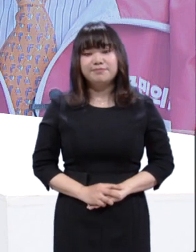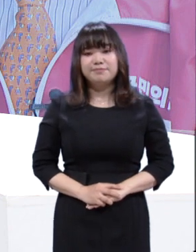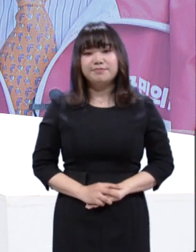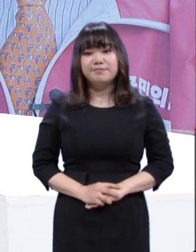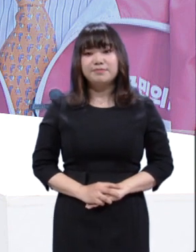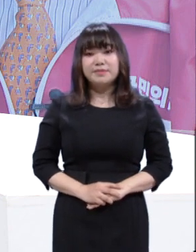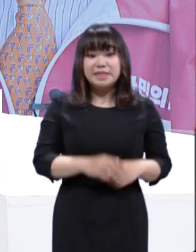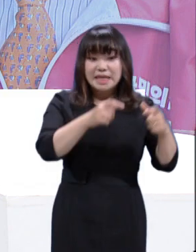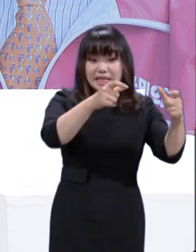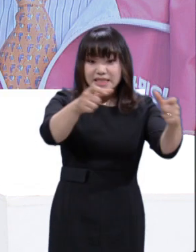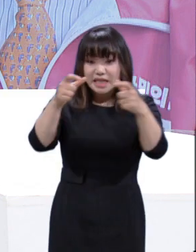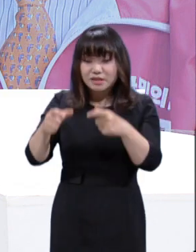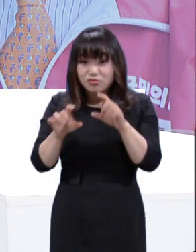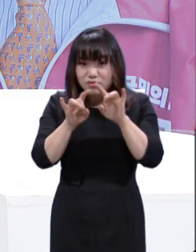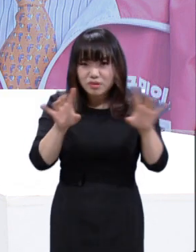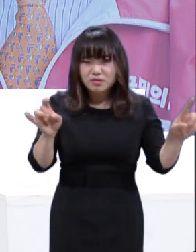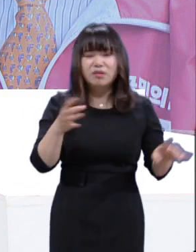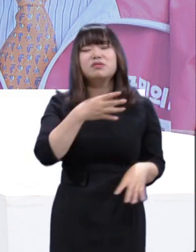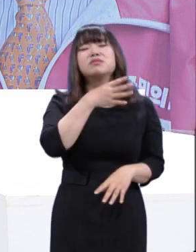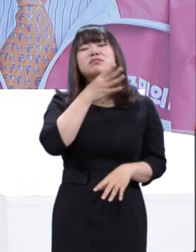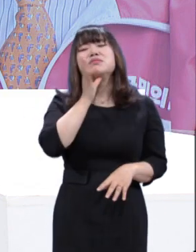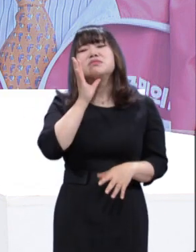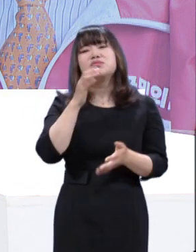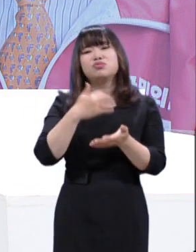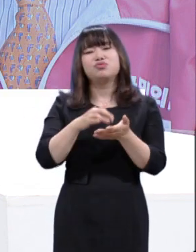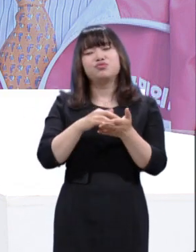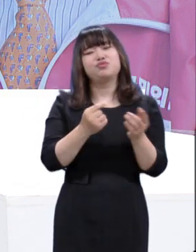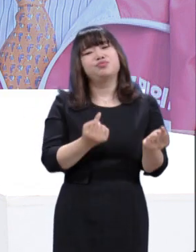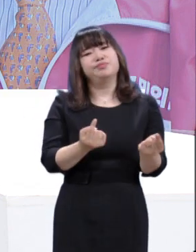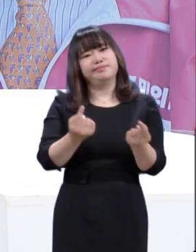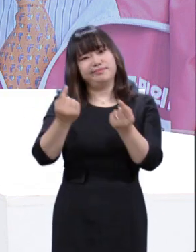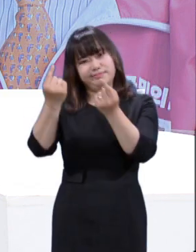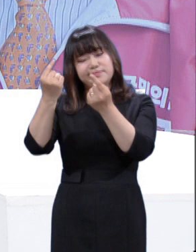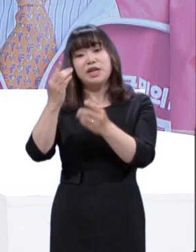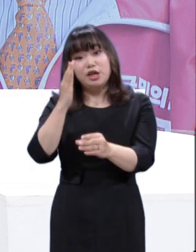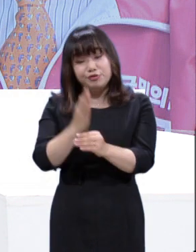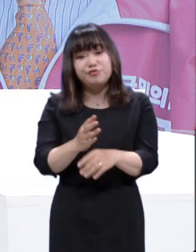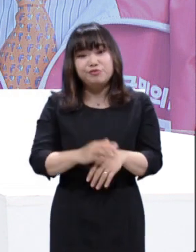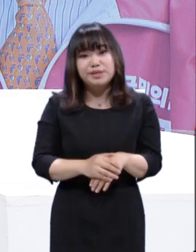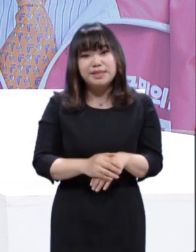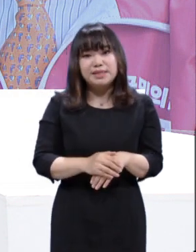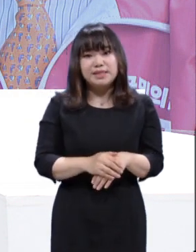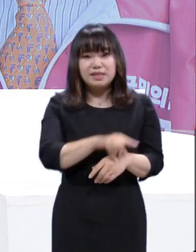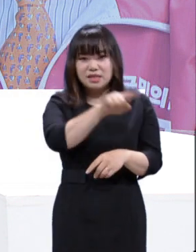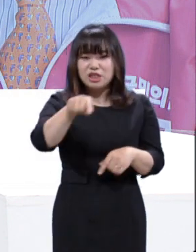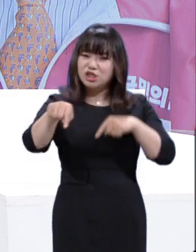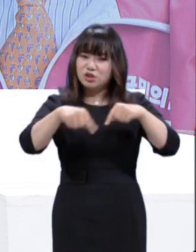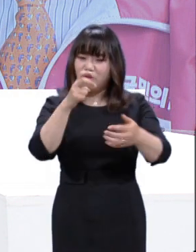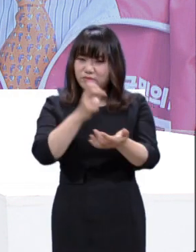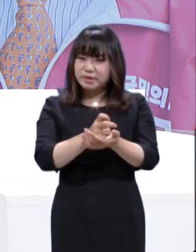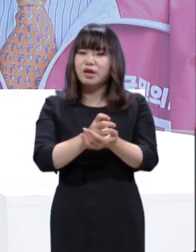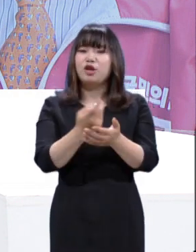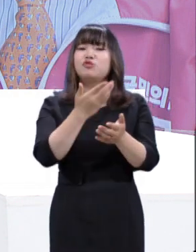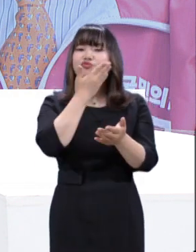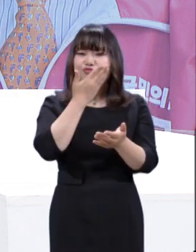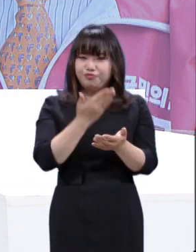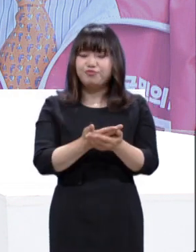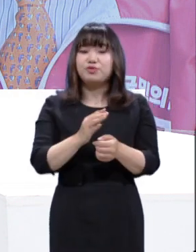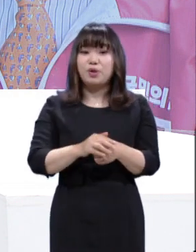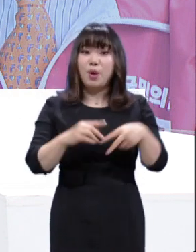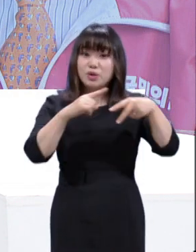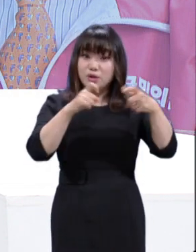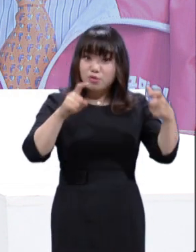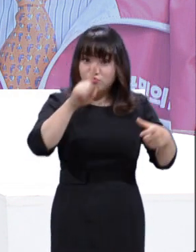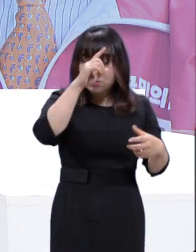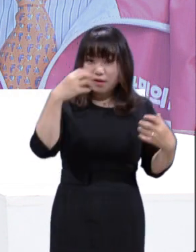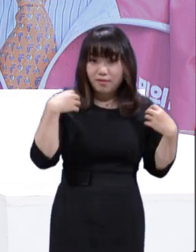네, 어느 자치구나 노인 인구가 점차 늘고 있습니다. 관련 정책의 중요성도 강조되고 있는데요. 서대문구청장에